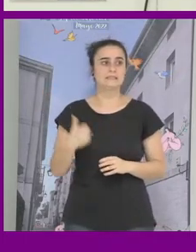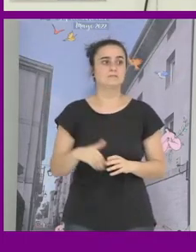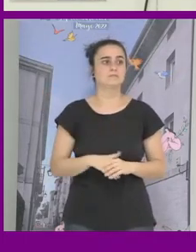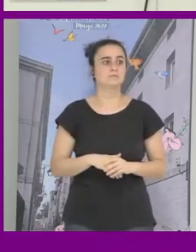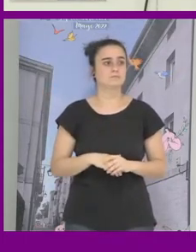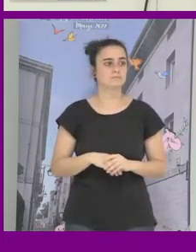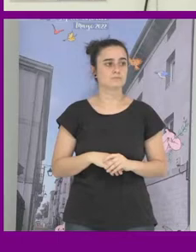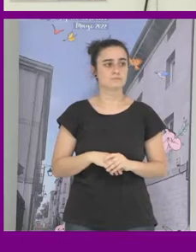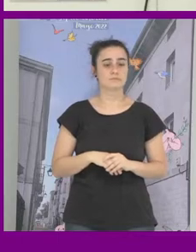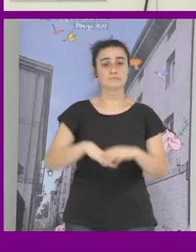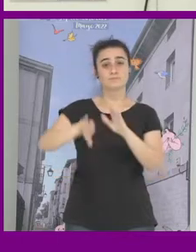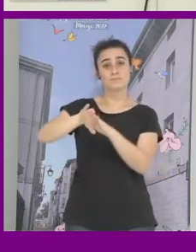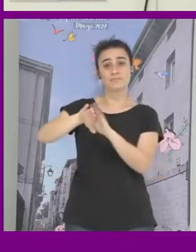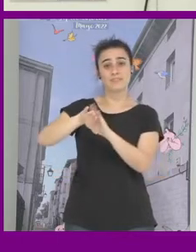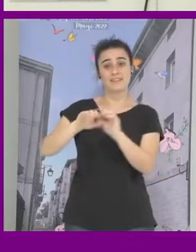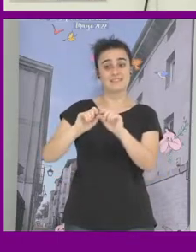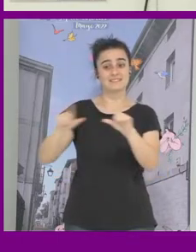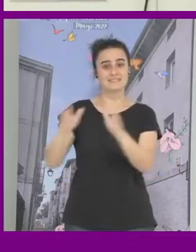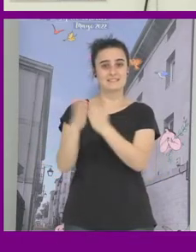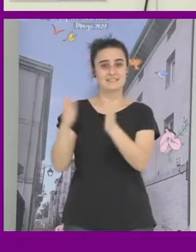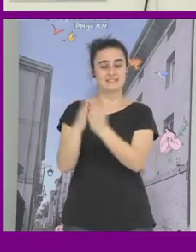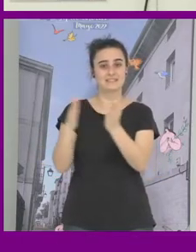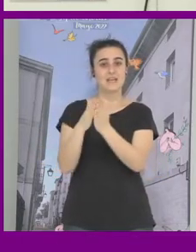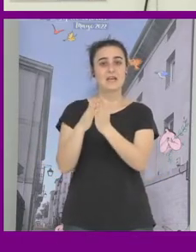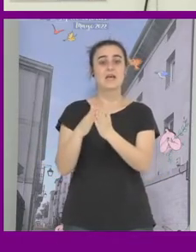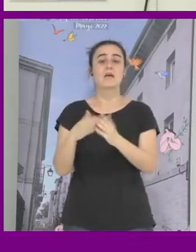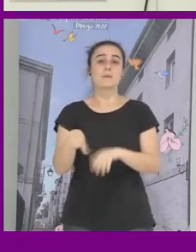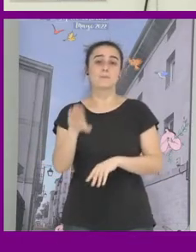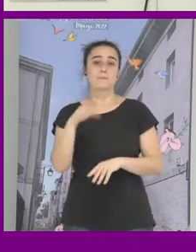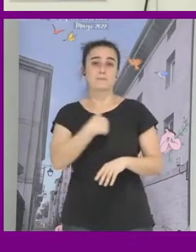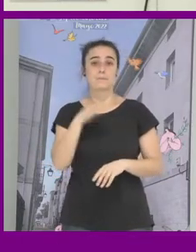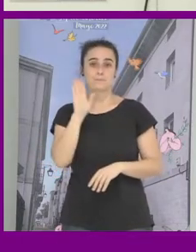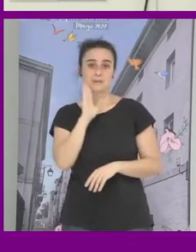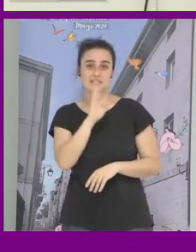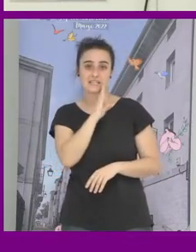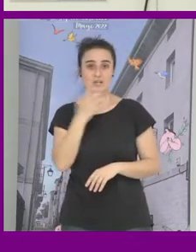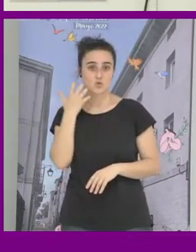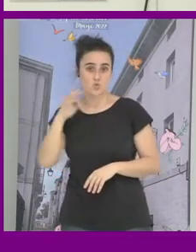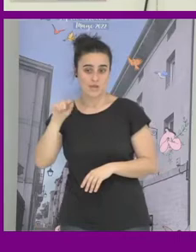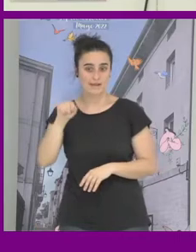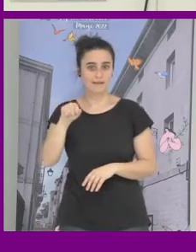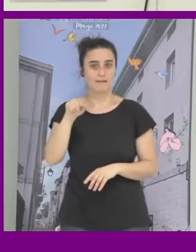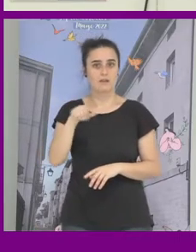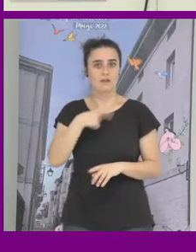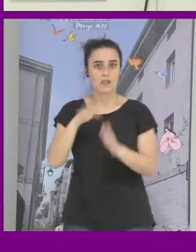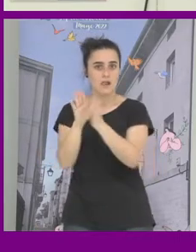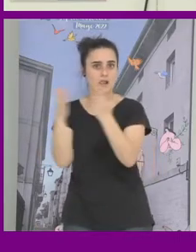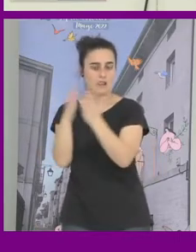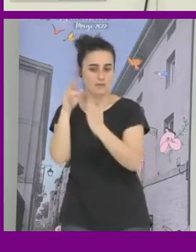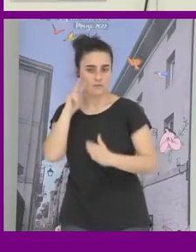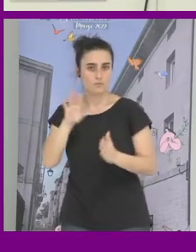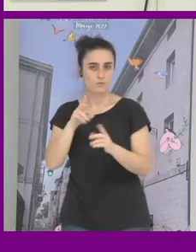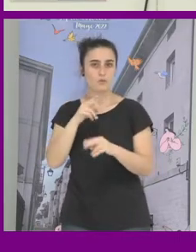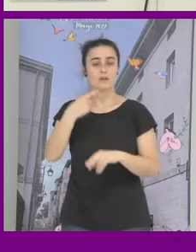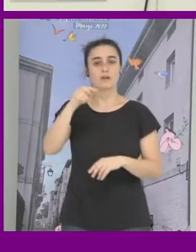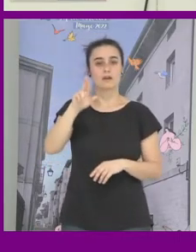Bueno, eskuman daukasuna, maternidades queer, hori bai kalera, oza, liburu dendetan aurkituko duzue, Gracia Trujillo